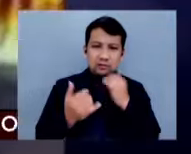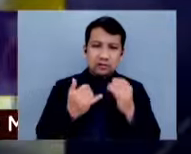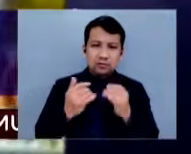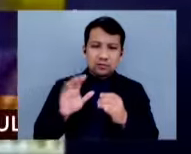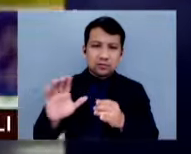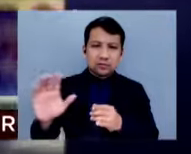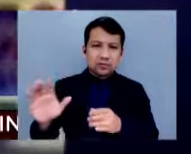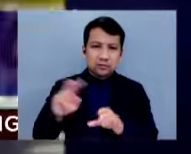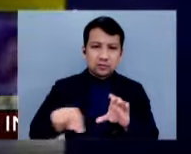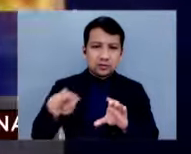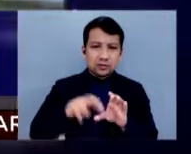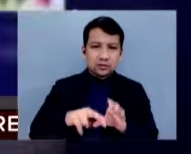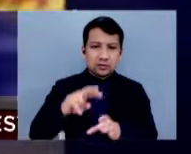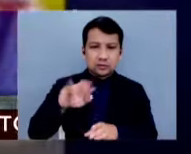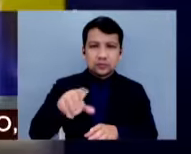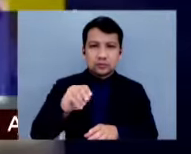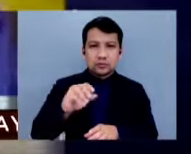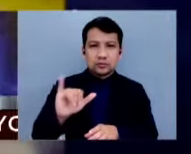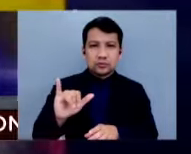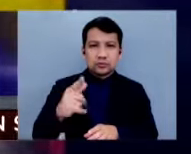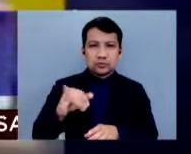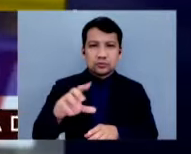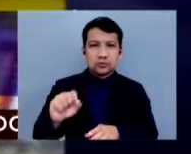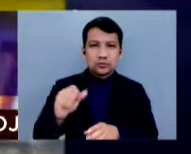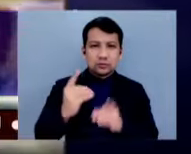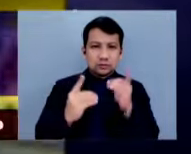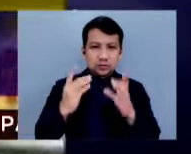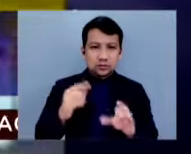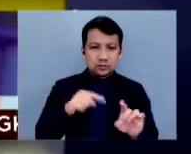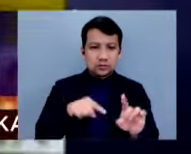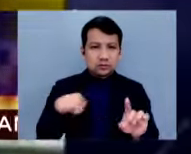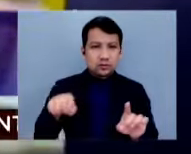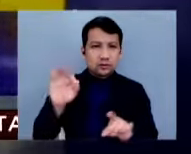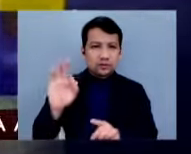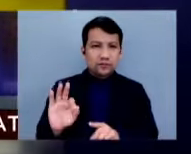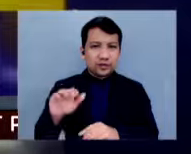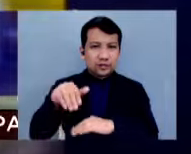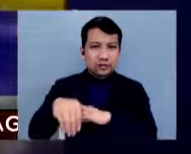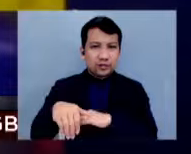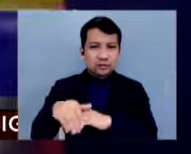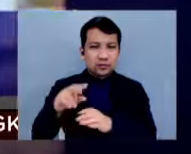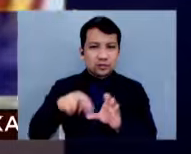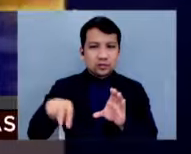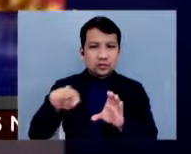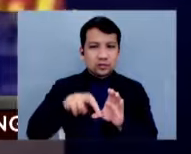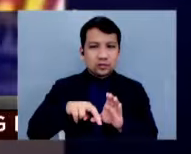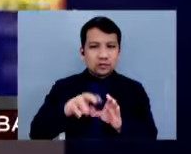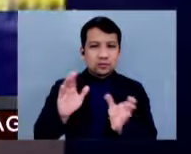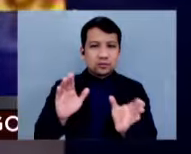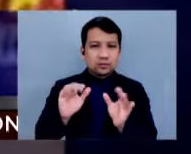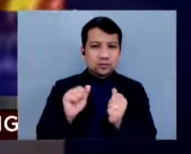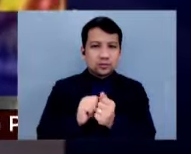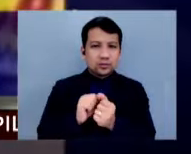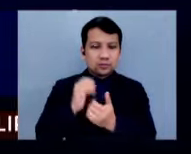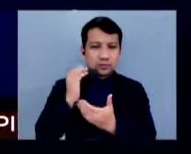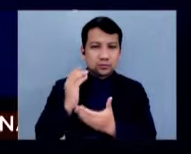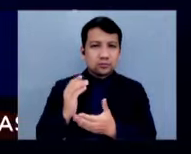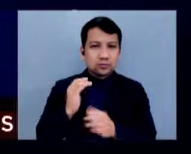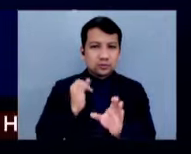pasaherong si Joy Gutierrez mula sa tsuper na ito, Biyernes ng gabi nang sumakay siya at ang kanyang katrabaho sa jeep na